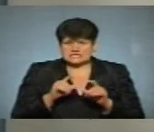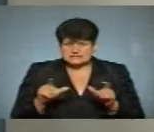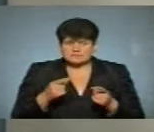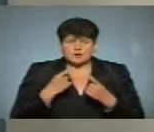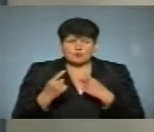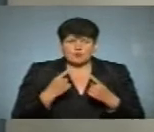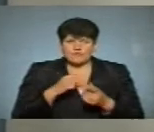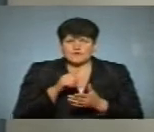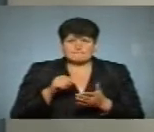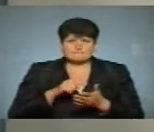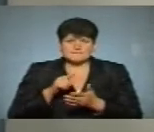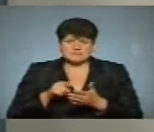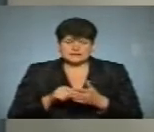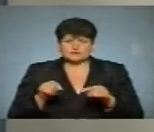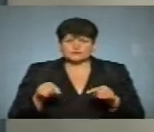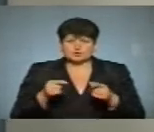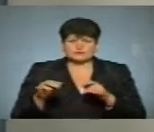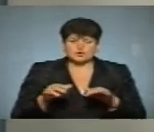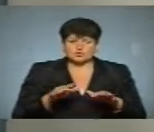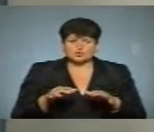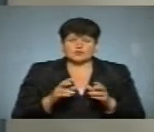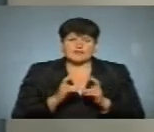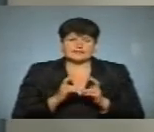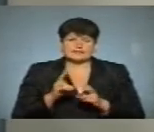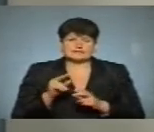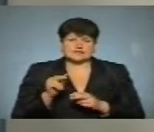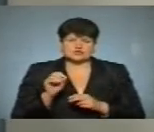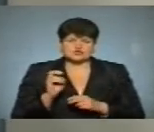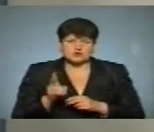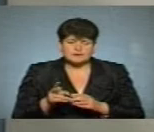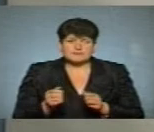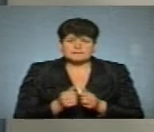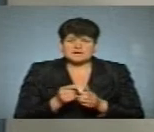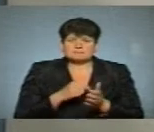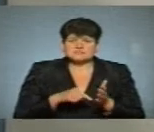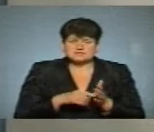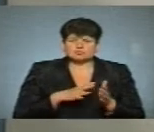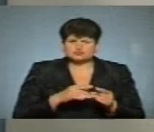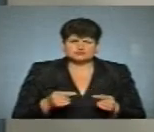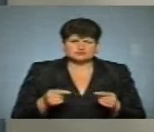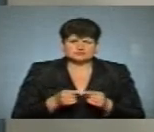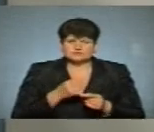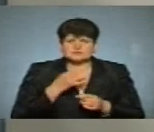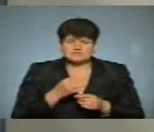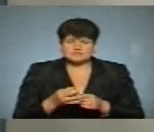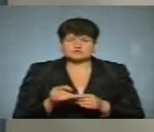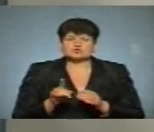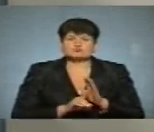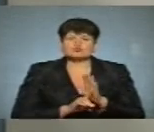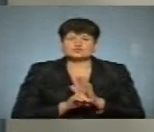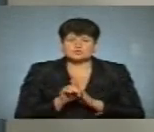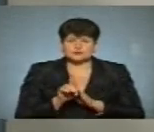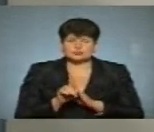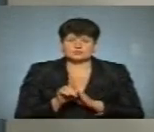якраз питання щодо відновлення руху електричок, так, приміських. І було чітко відпрацьовано механізм, що спочатку